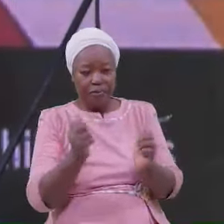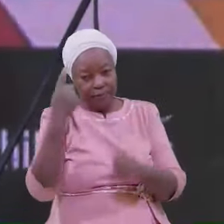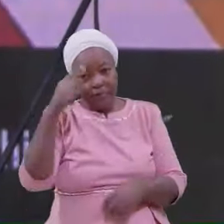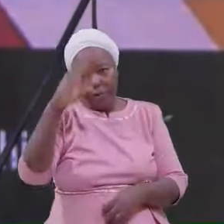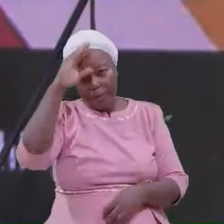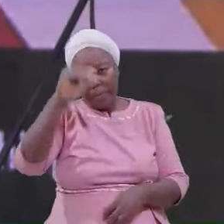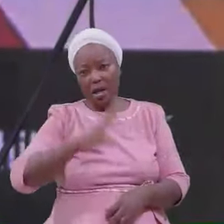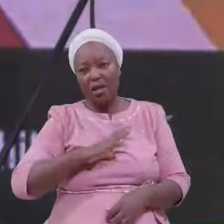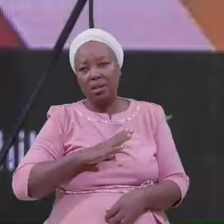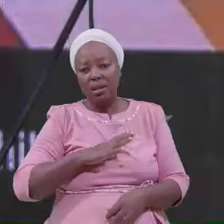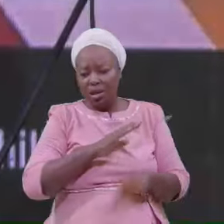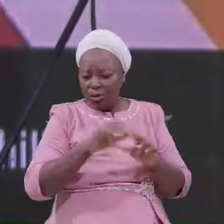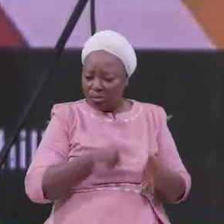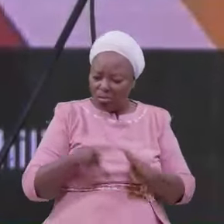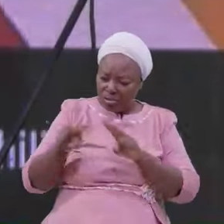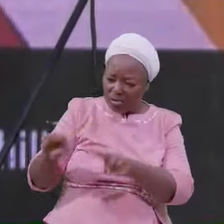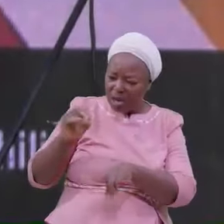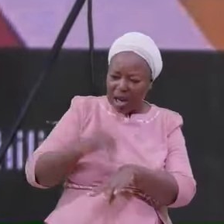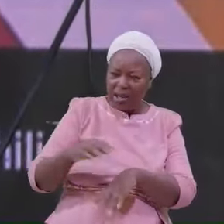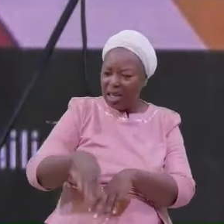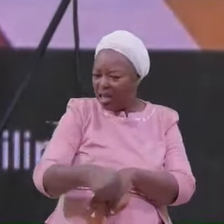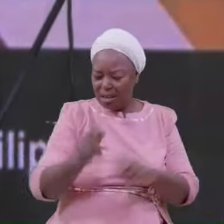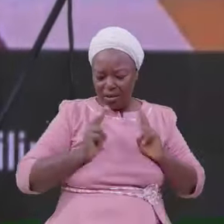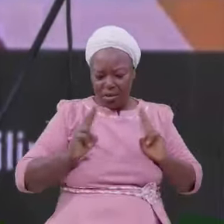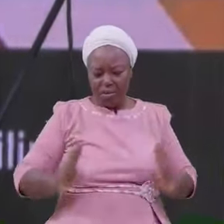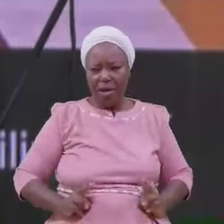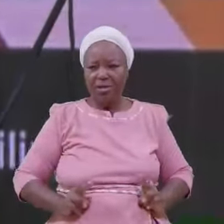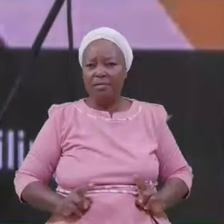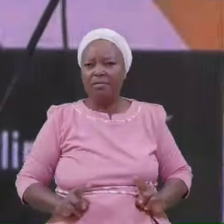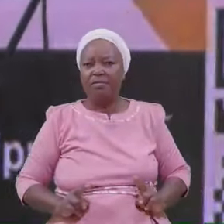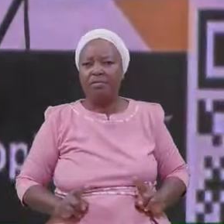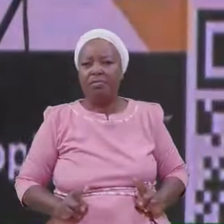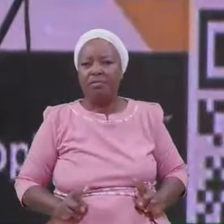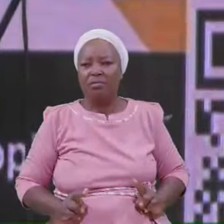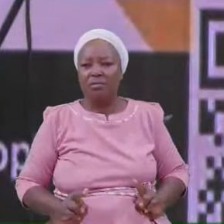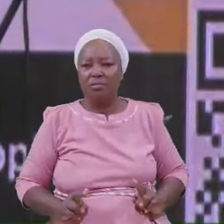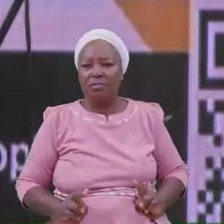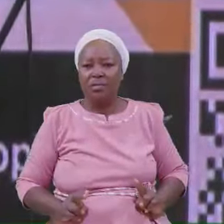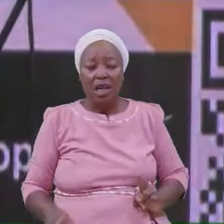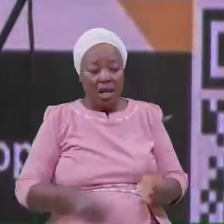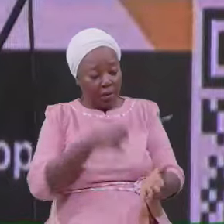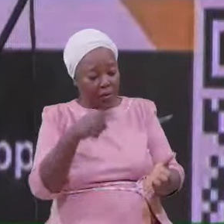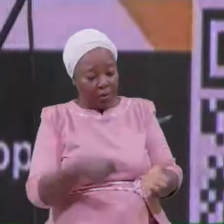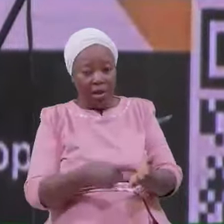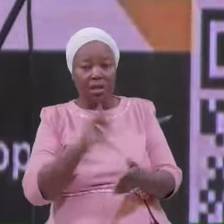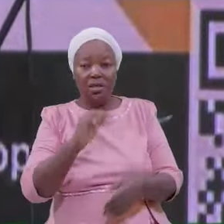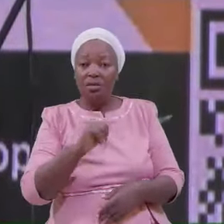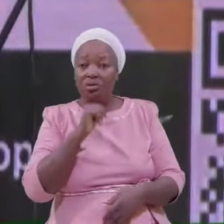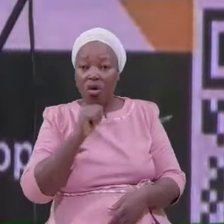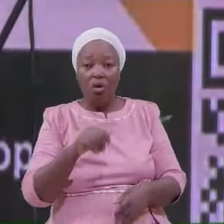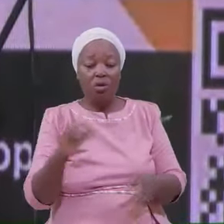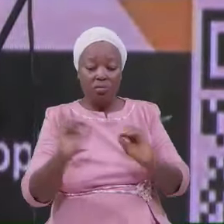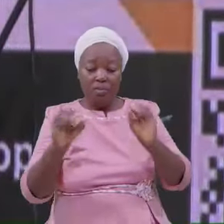Don't look at any human. Tignan ang mga tao, impossible this ito. Is impossible for any